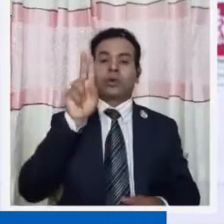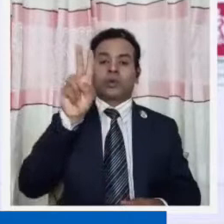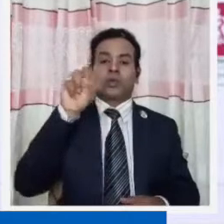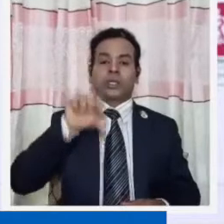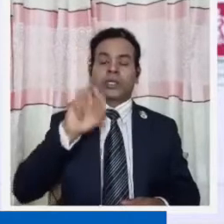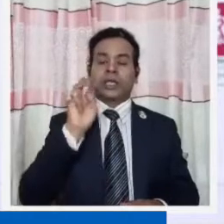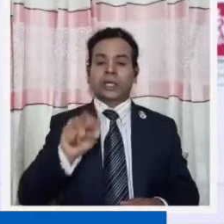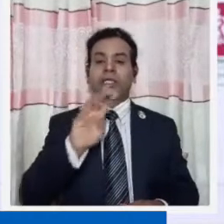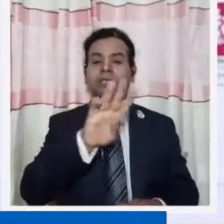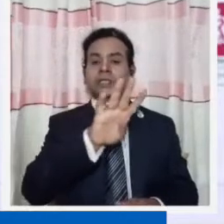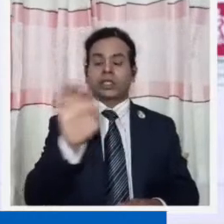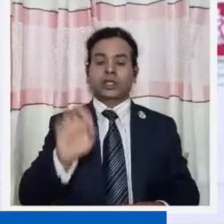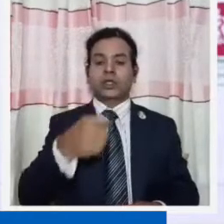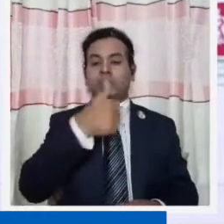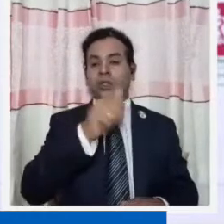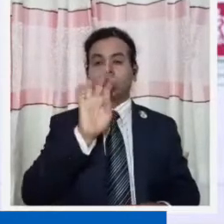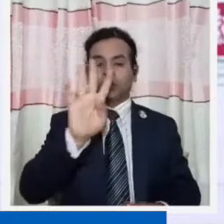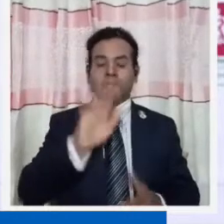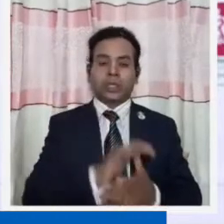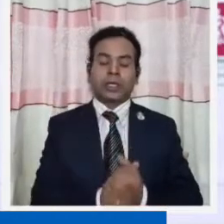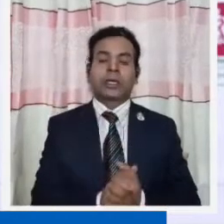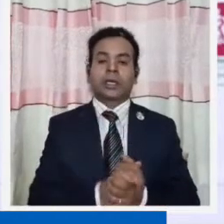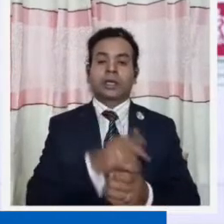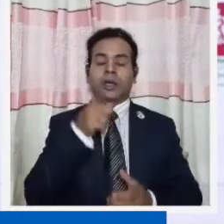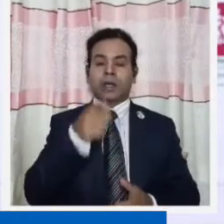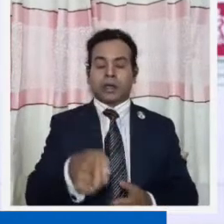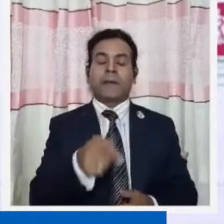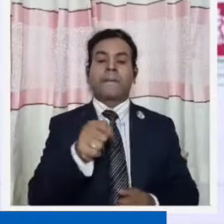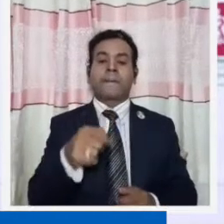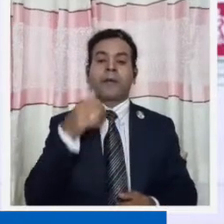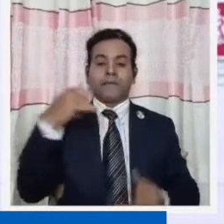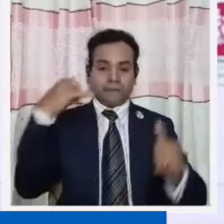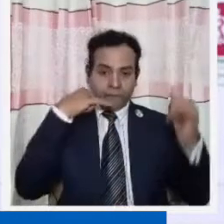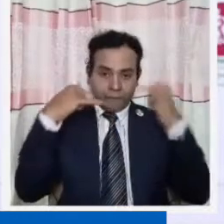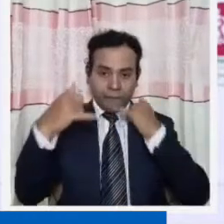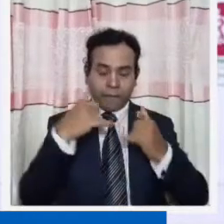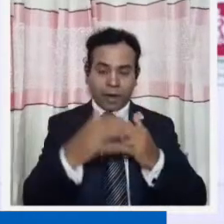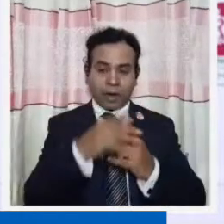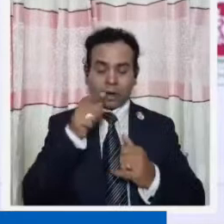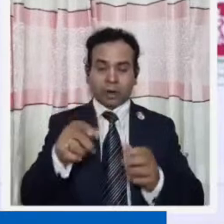১,১১,৮১৩টি এবং এ পর্যন্ত ফোন গ্রহণ করা হয়েছে